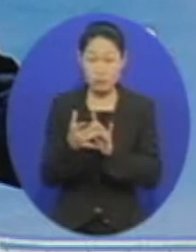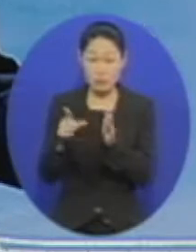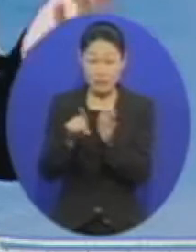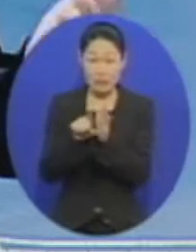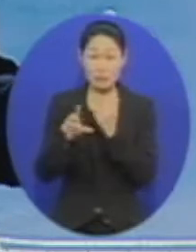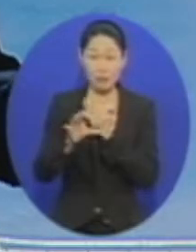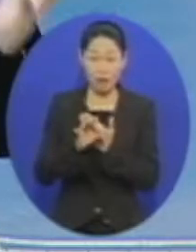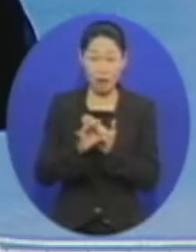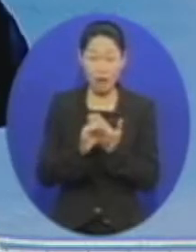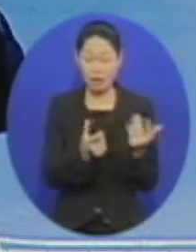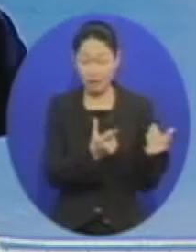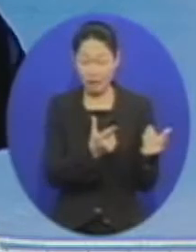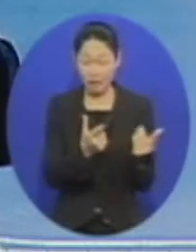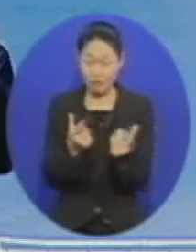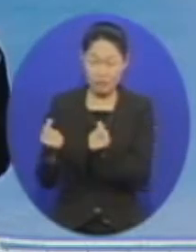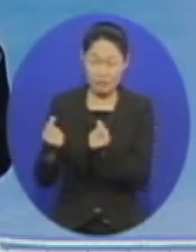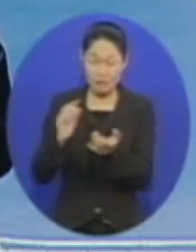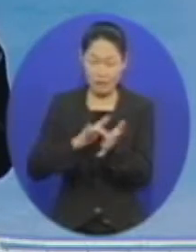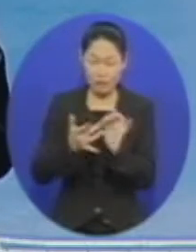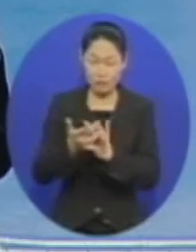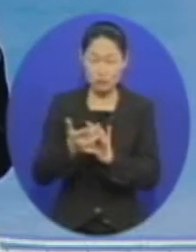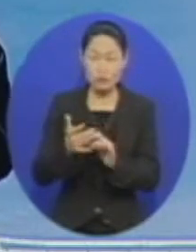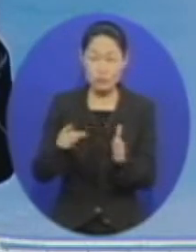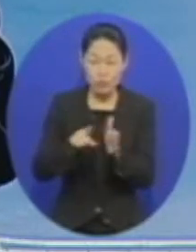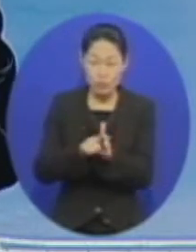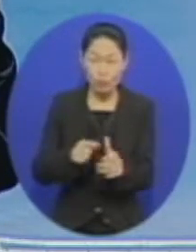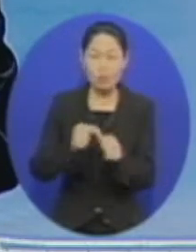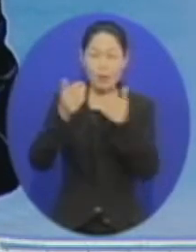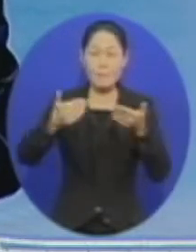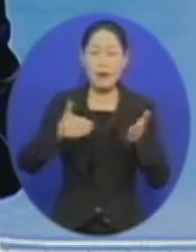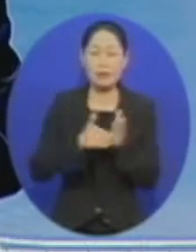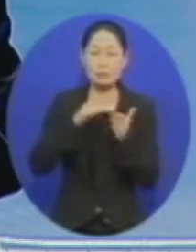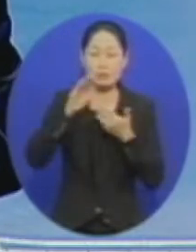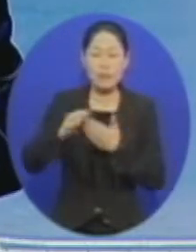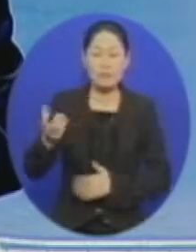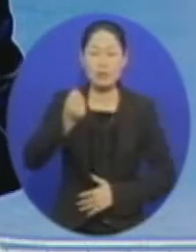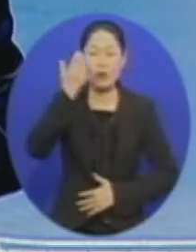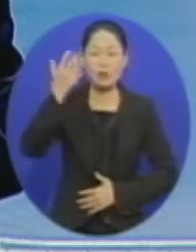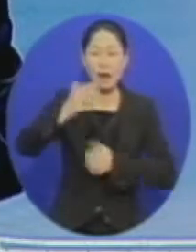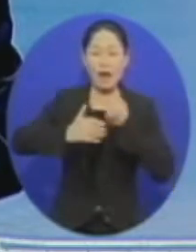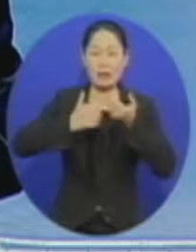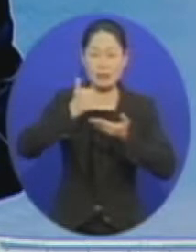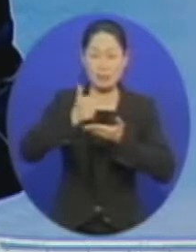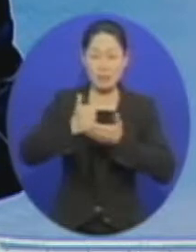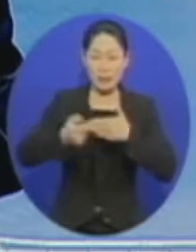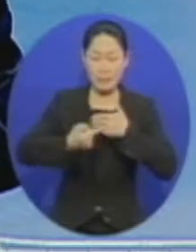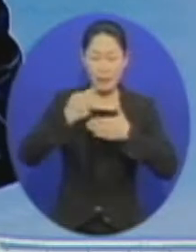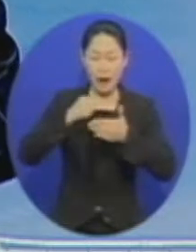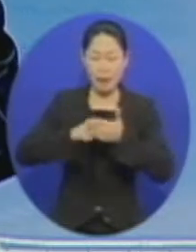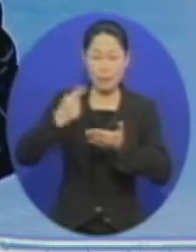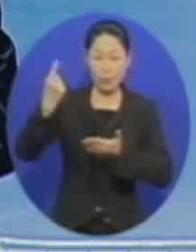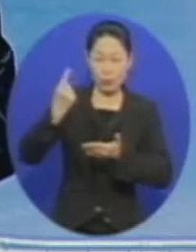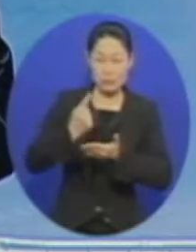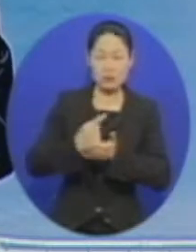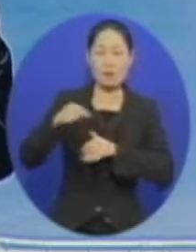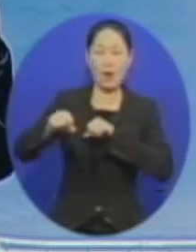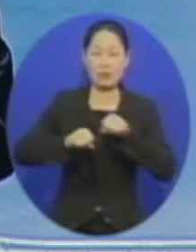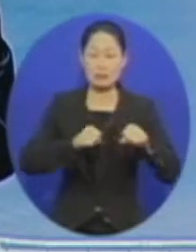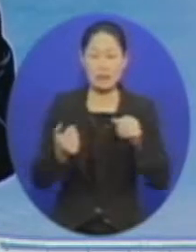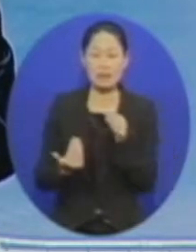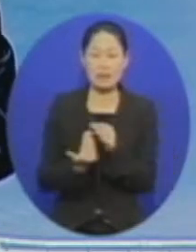다 예수 믿고 구원 받고 난 다음에 성령 하나님이 마음에 오시는 역사가